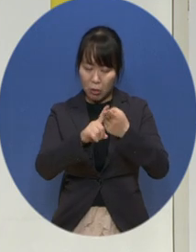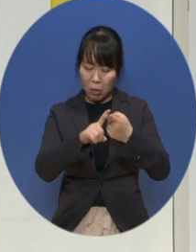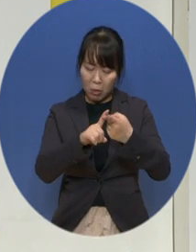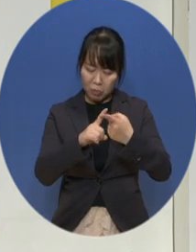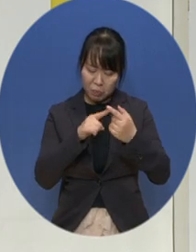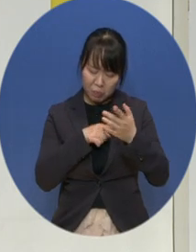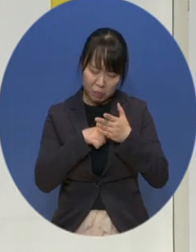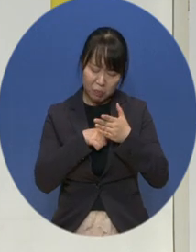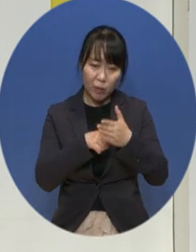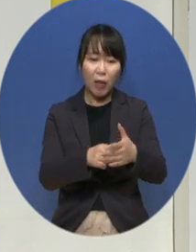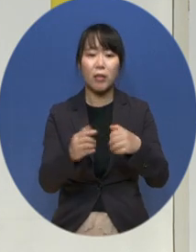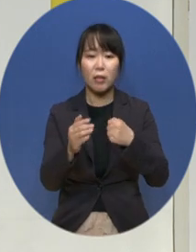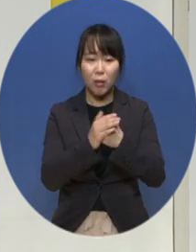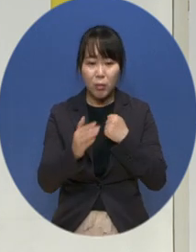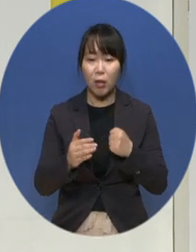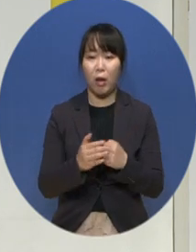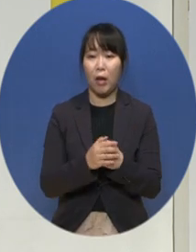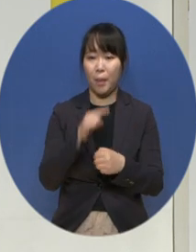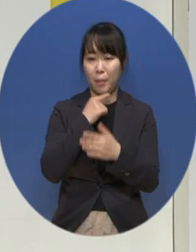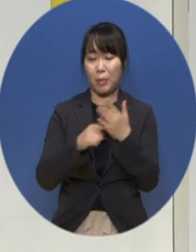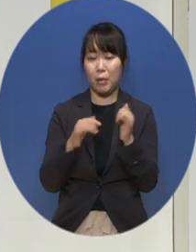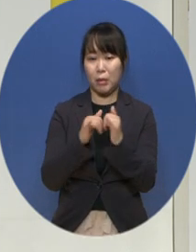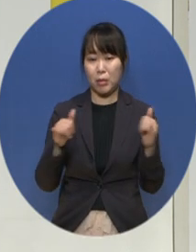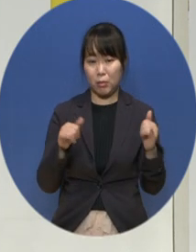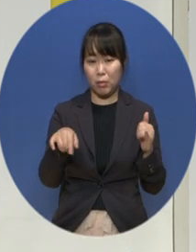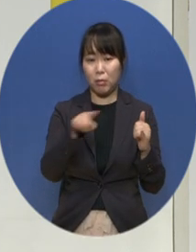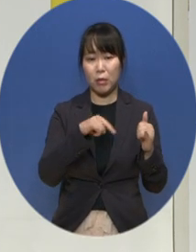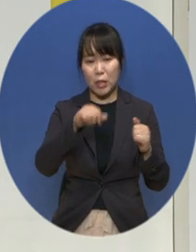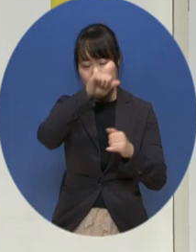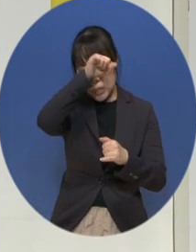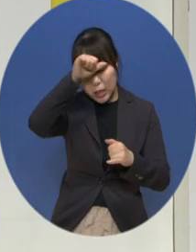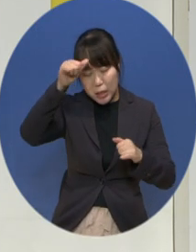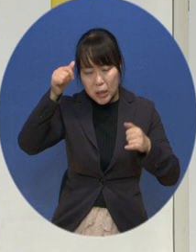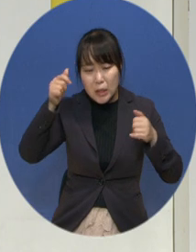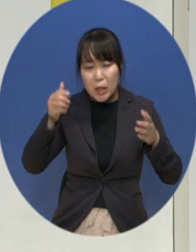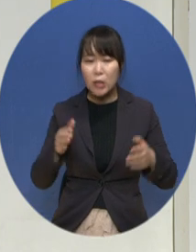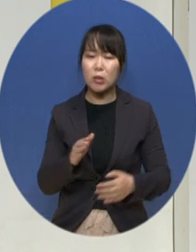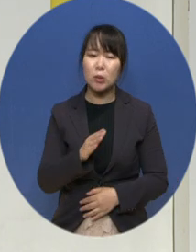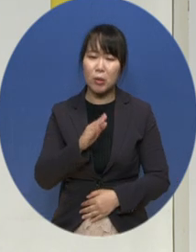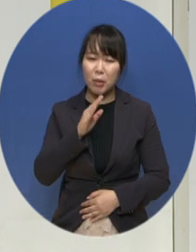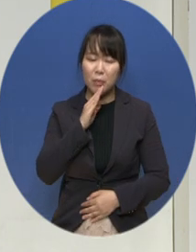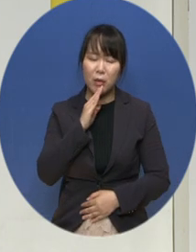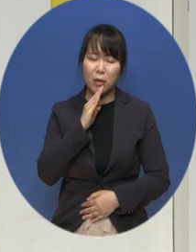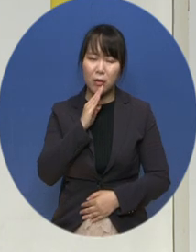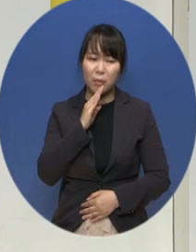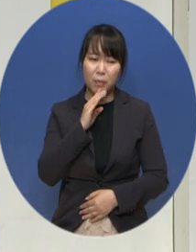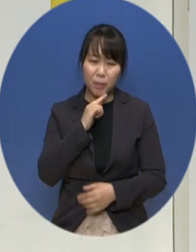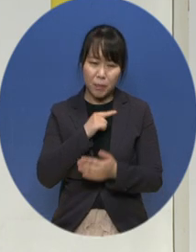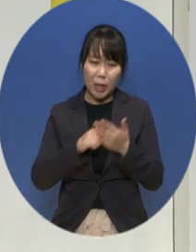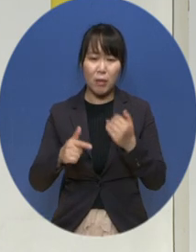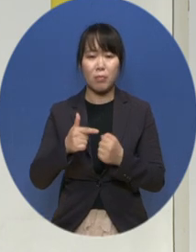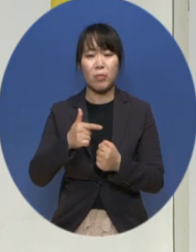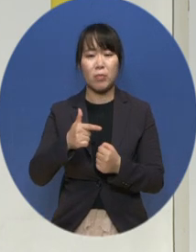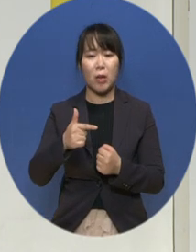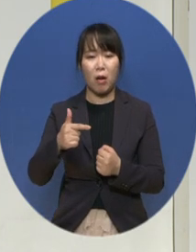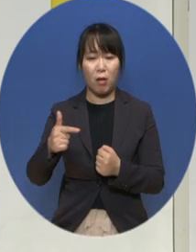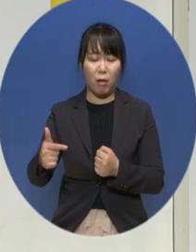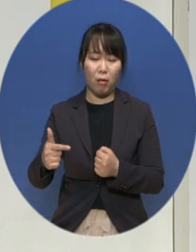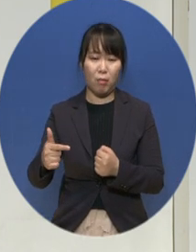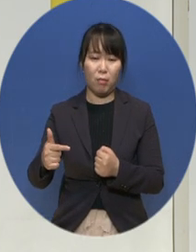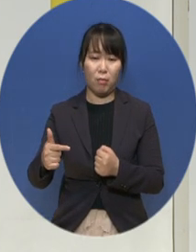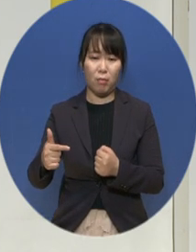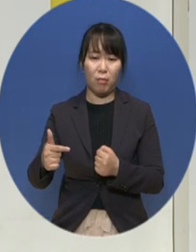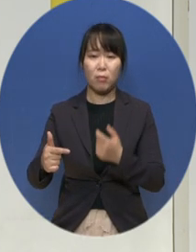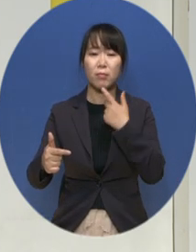예 이 때문에 그 해당 피해 저한테는 인생을 그 뭘 그 엄청난 타격을 길 정도로